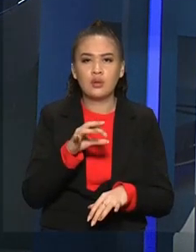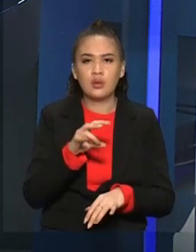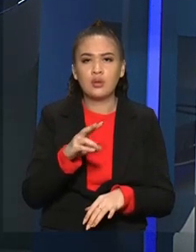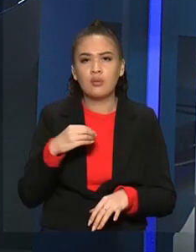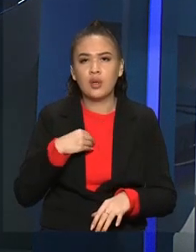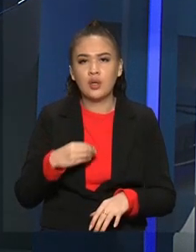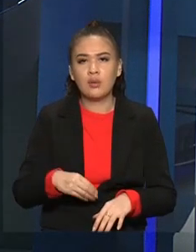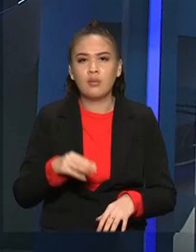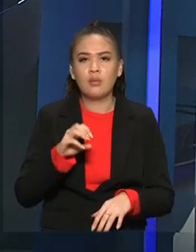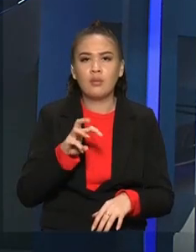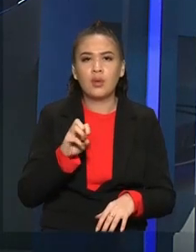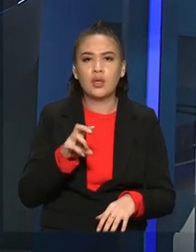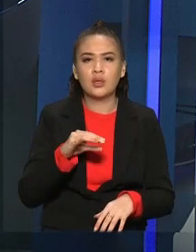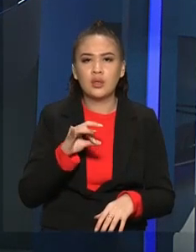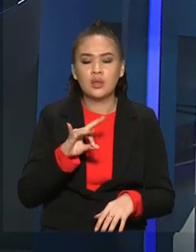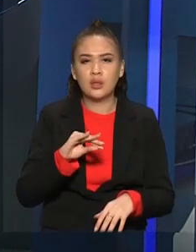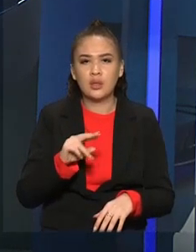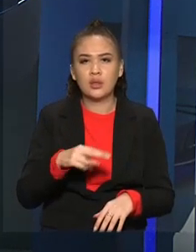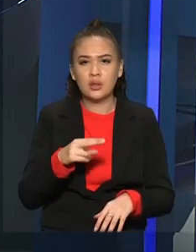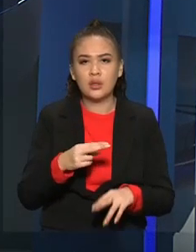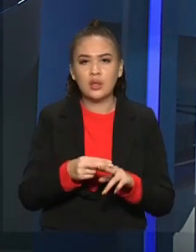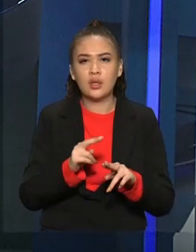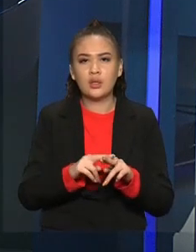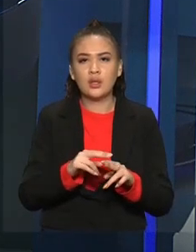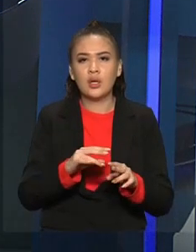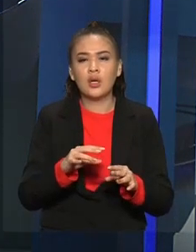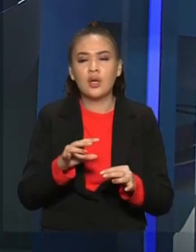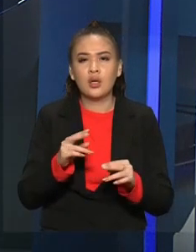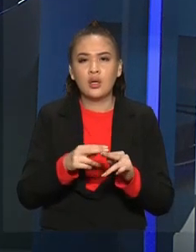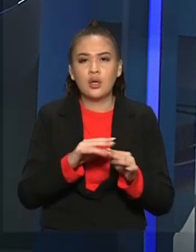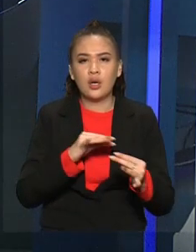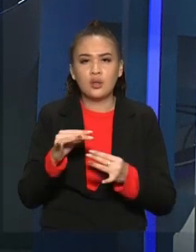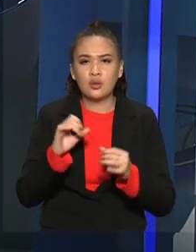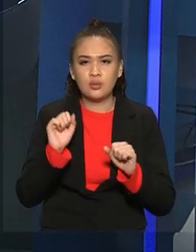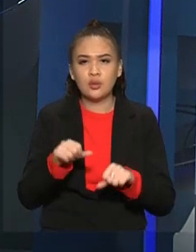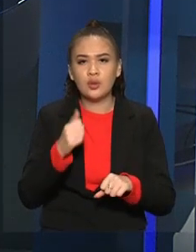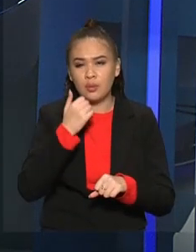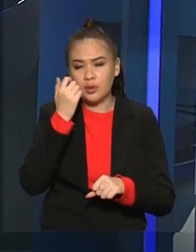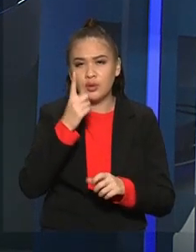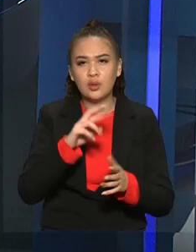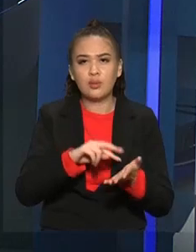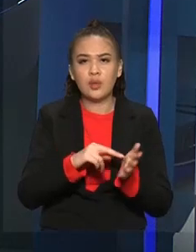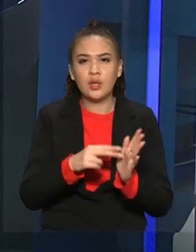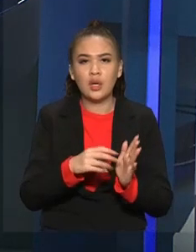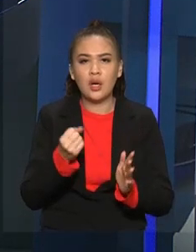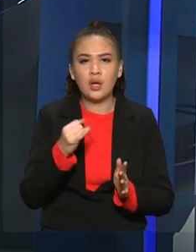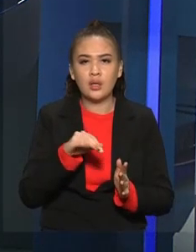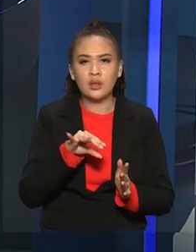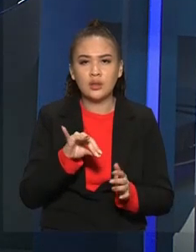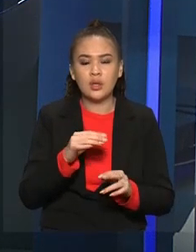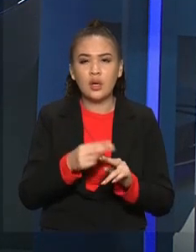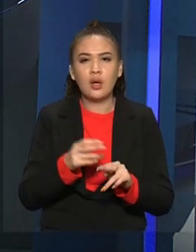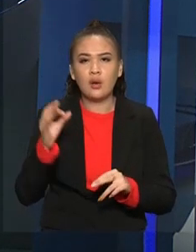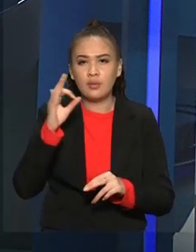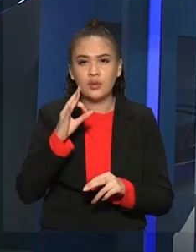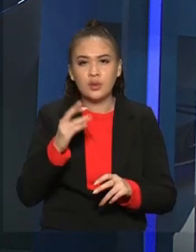Мадрида и поговорить с носителями языка, не выезжая из родного города. И все это благодаря проекту местных айтишников. Об